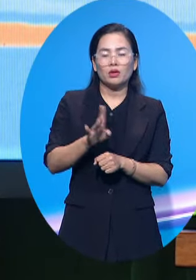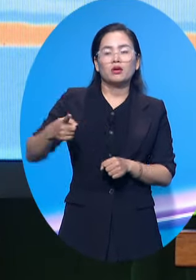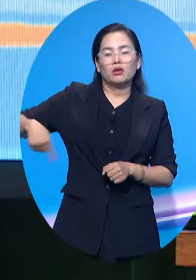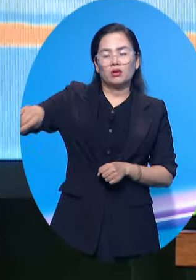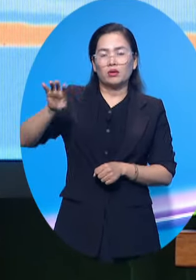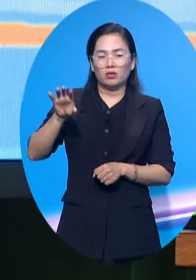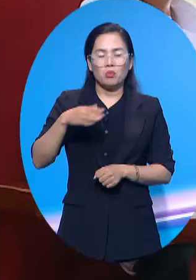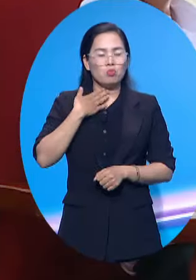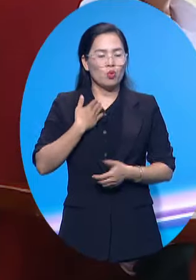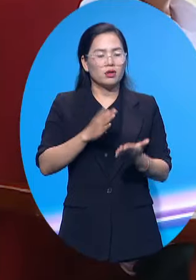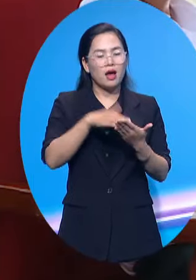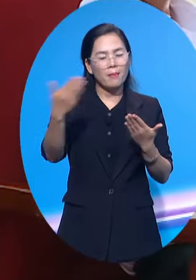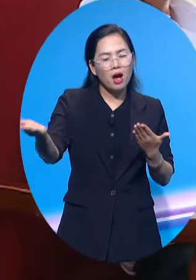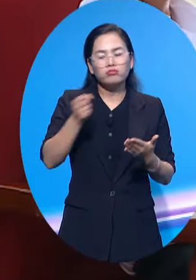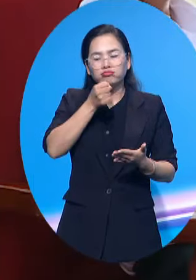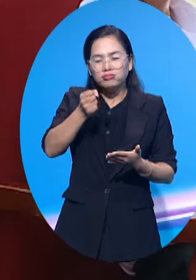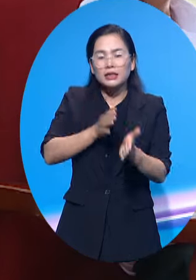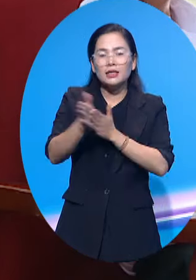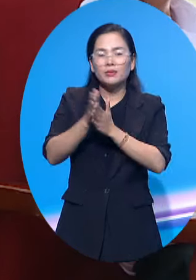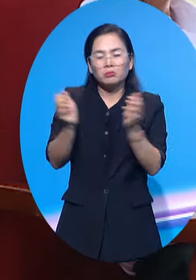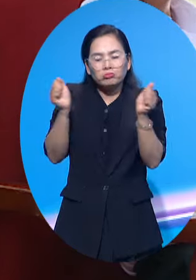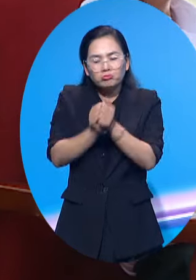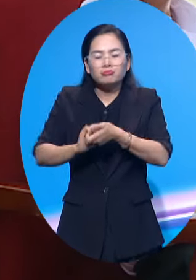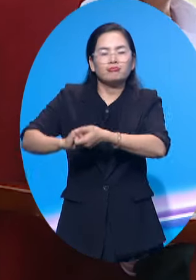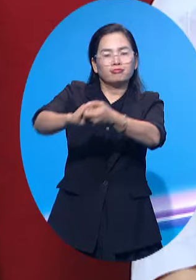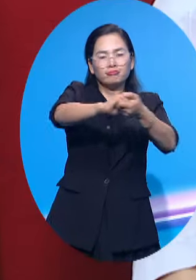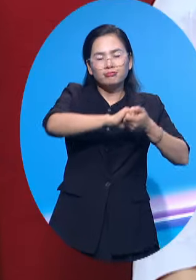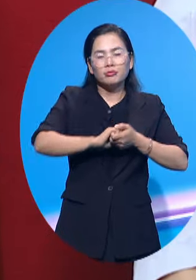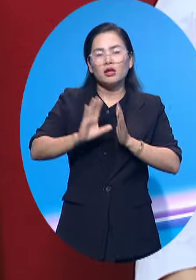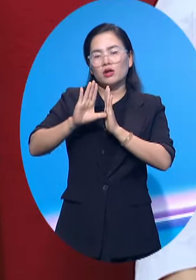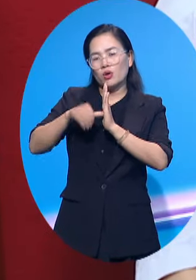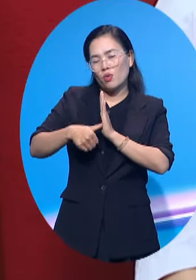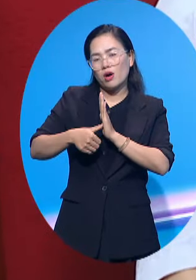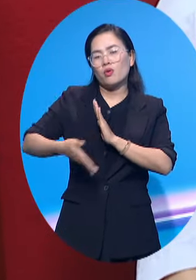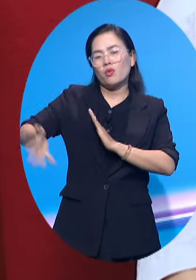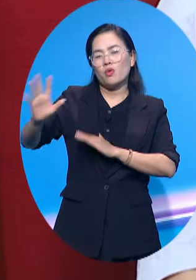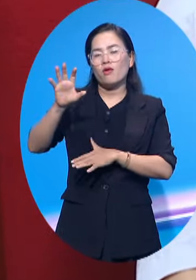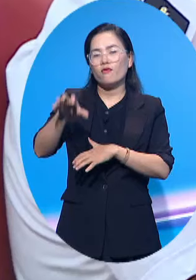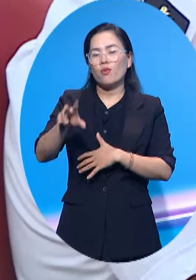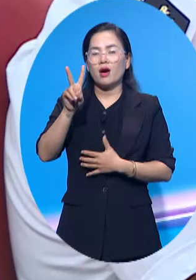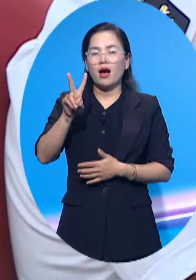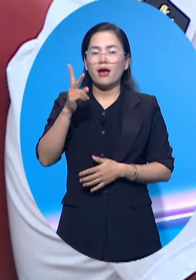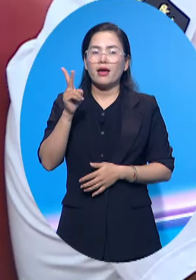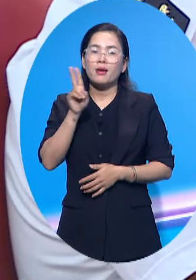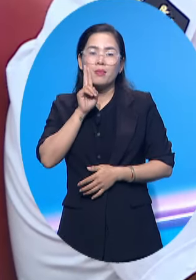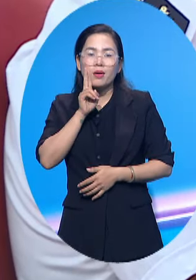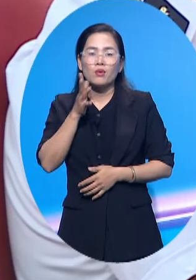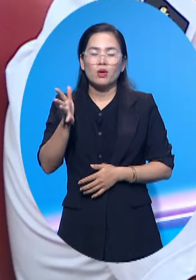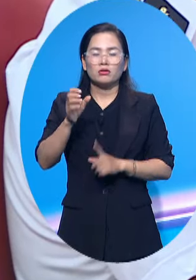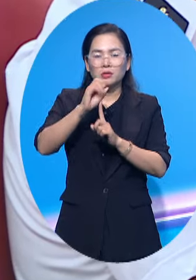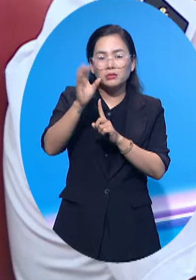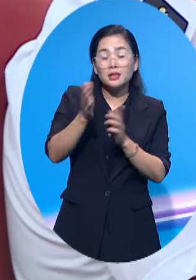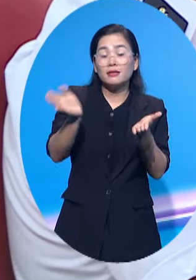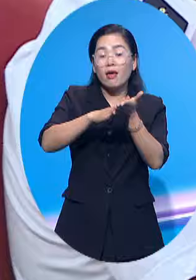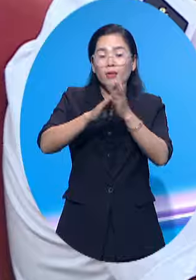các cơ quan báo chí, nhà báo tiếp tục đồng hành, phối hợp chặt chẽ với các cơ quan, đơn vị của Vùng 2 Hải quân, đưa nhiều tin bài phóng